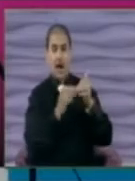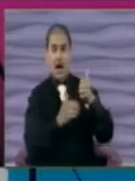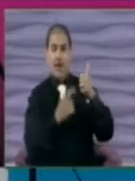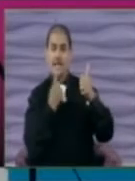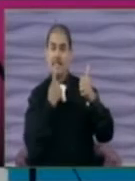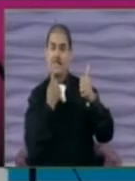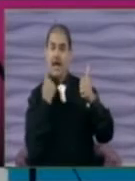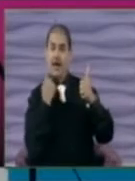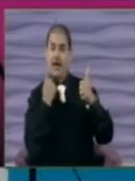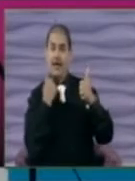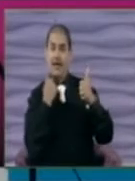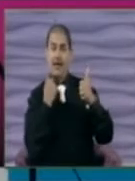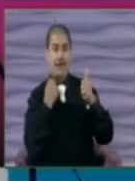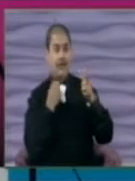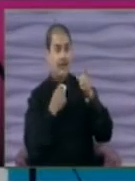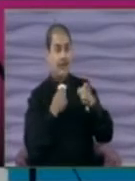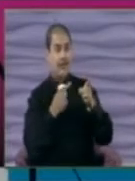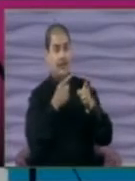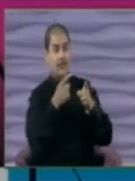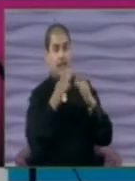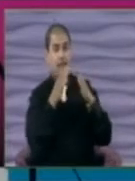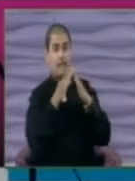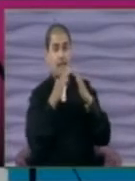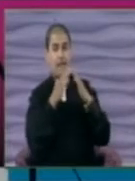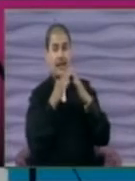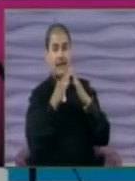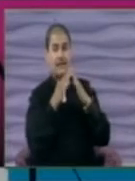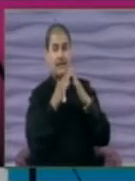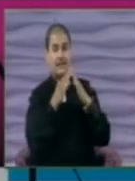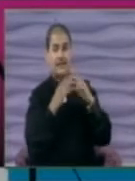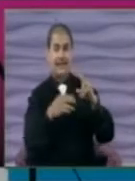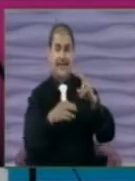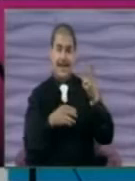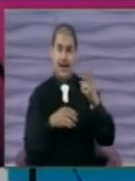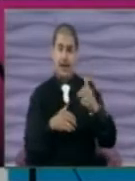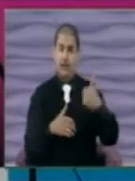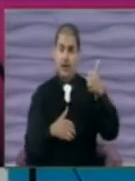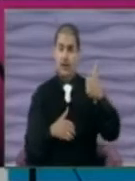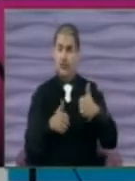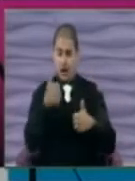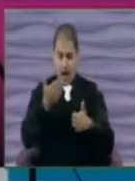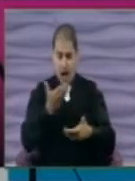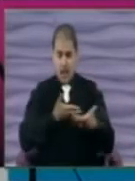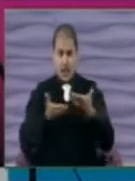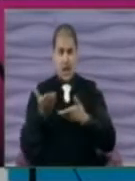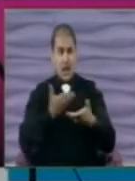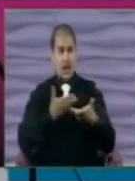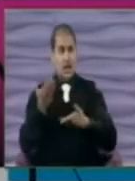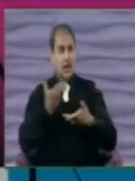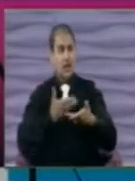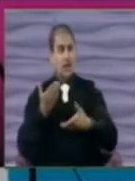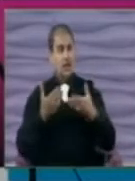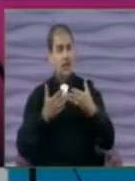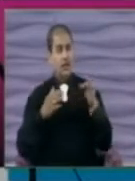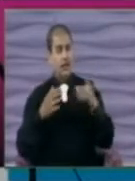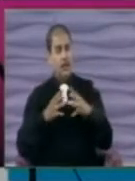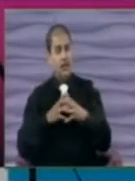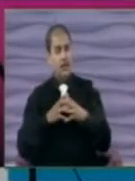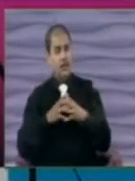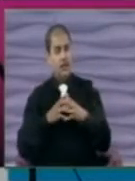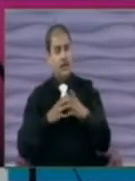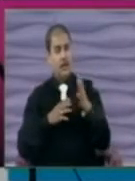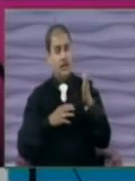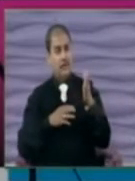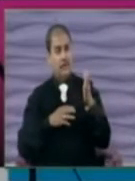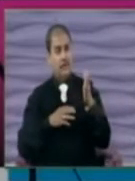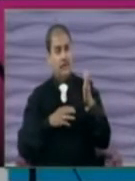السنه الماضيه. الصوره هاي اخذت فيها المركز الاول في جائزه عبد الرزاق بدلان الصوره الفوتوغرافيه. هاي الصوره اخذت فيها المركز الاول راحت صورها